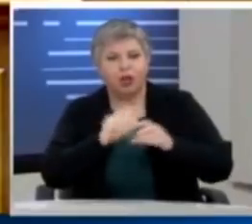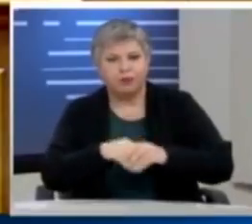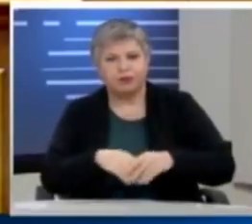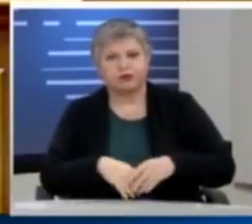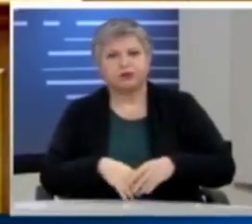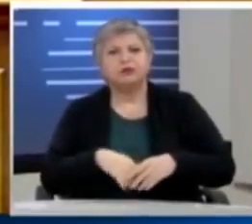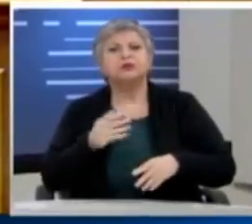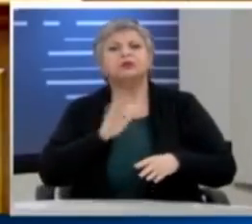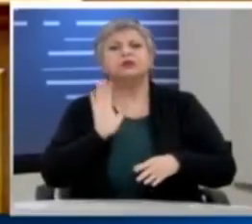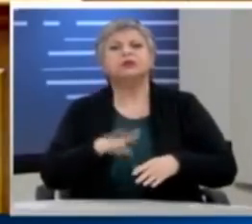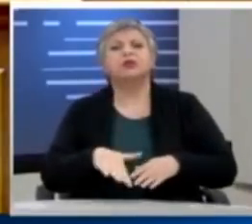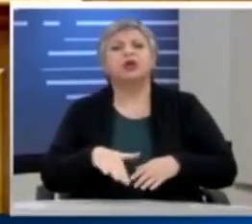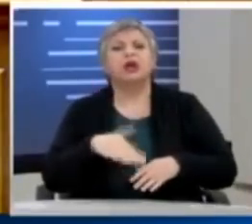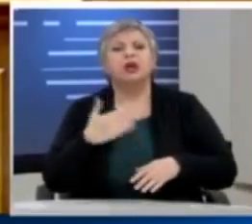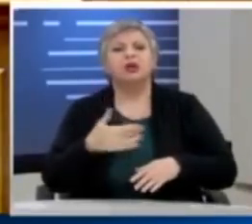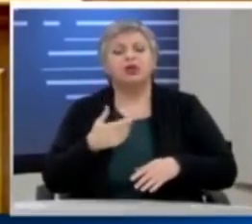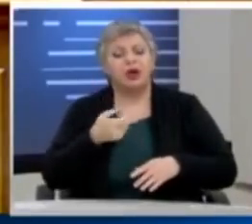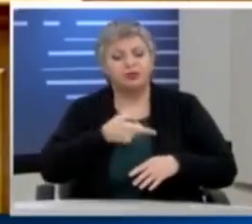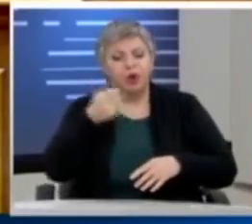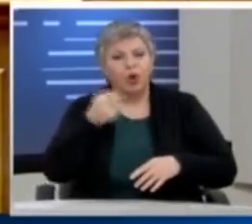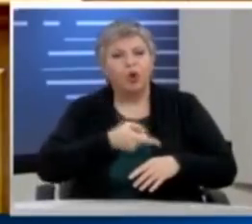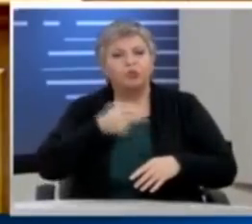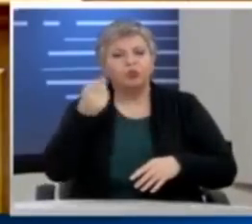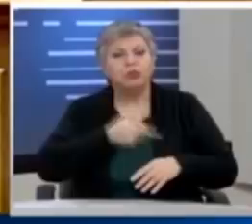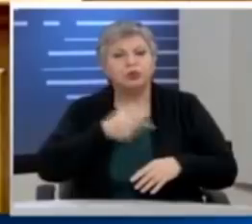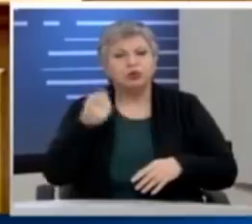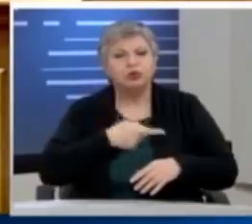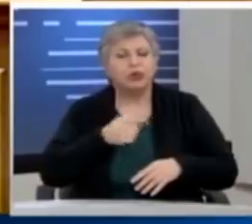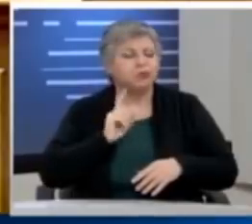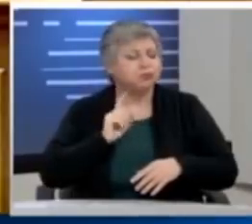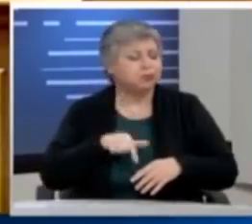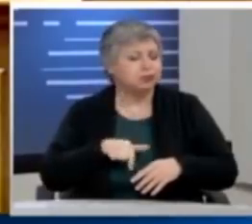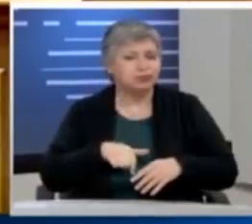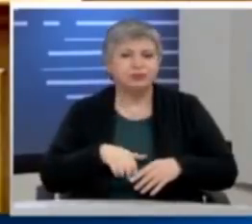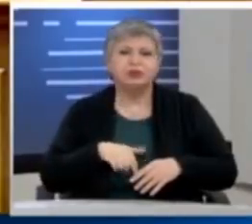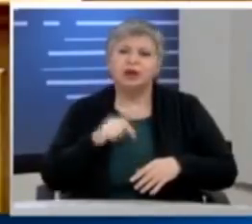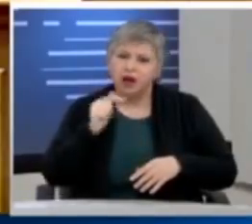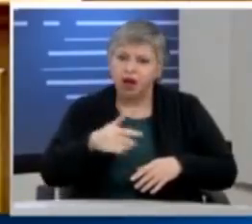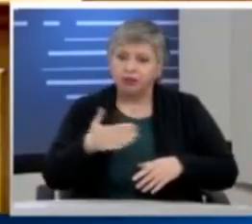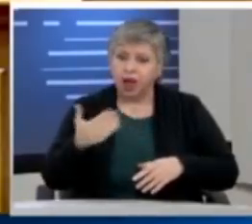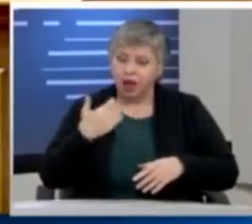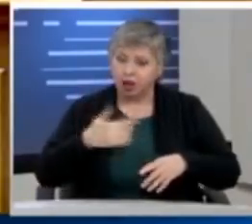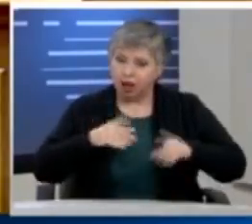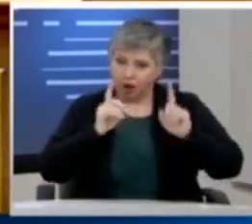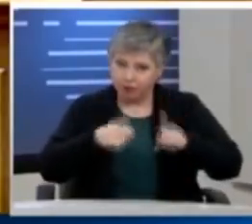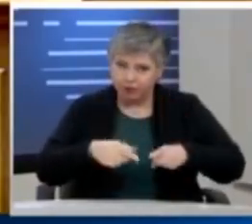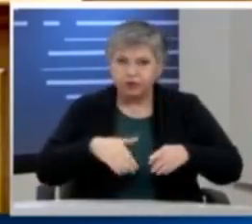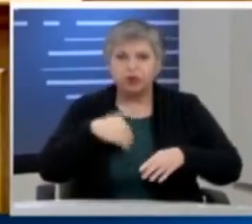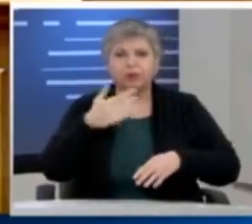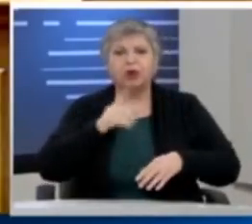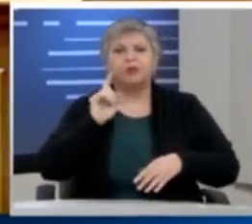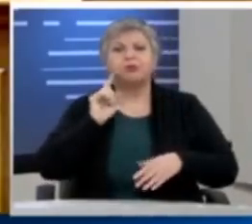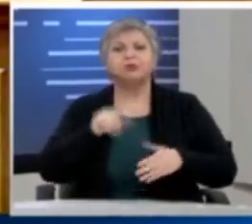και το αποτέλεσμα του δημοψηφίσματος που οι ίδιοι αίσθησαν, όπως άλλωστε συνηθίζουν να κάνουν παντού και πάντα.